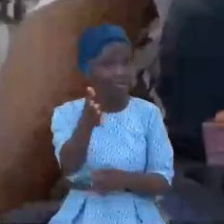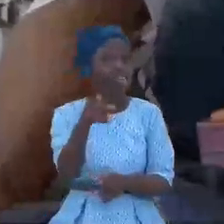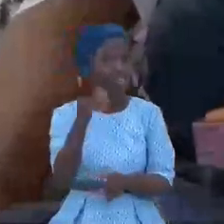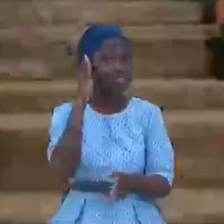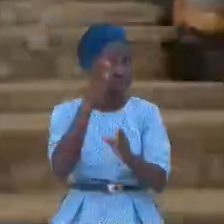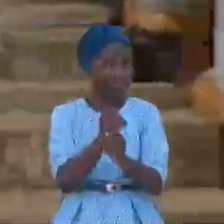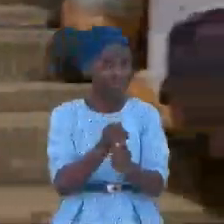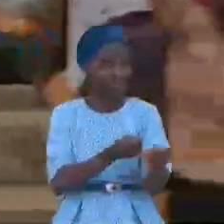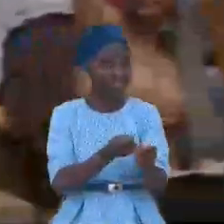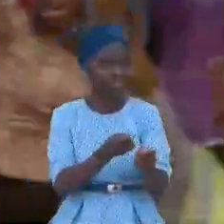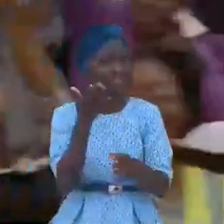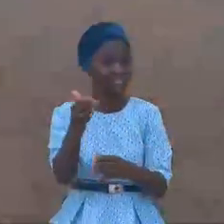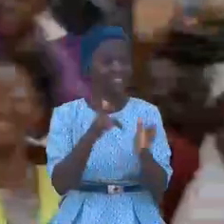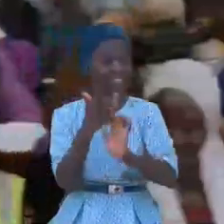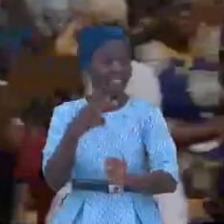contrôle.